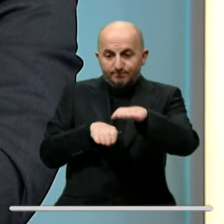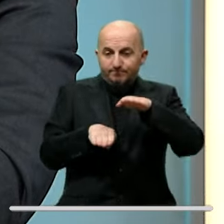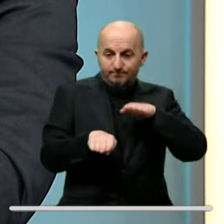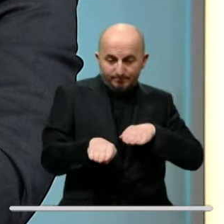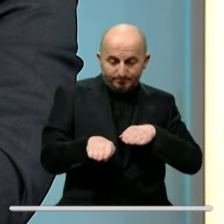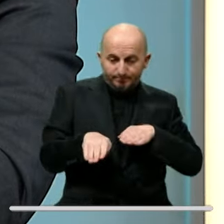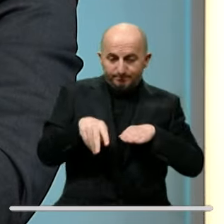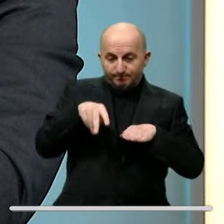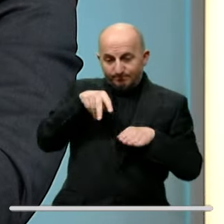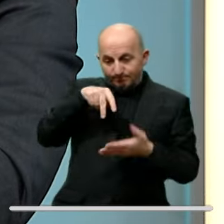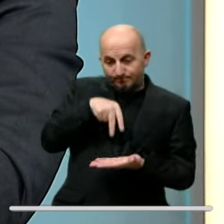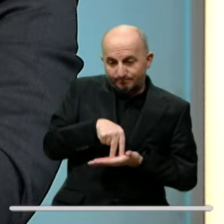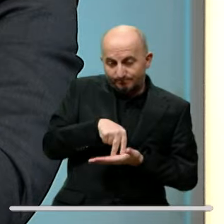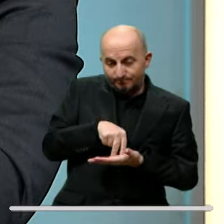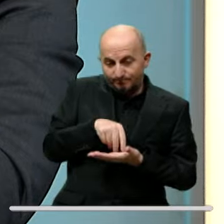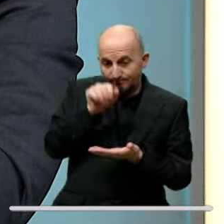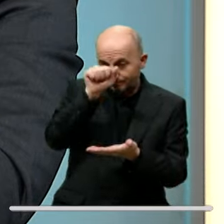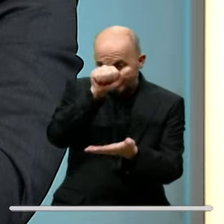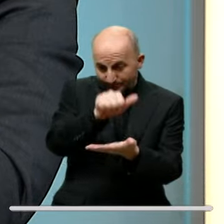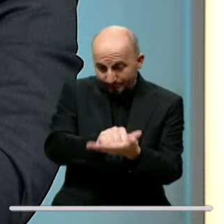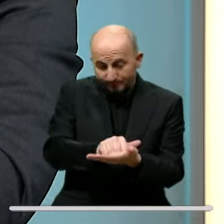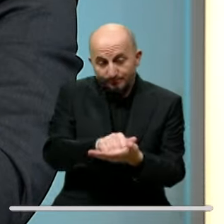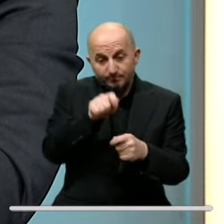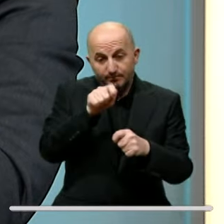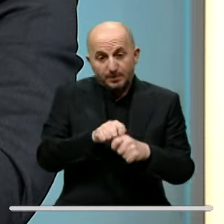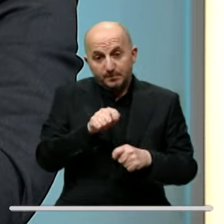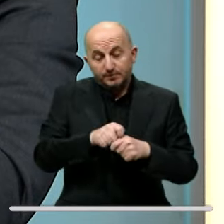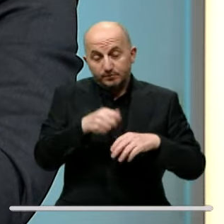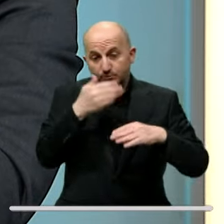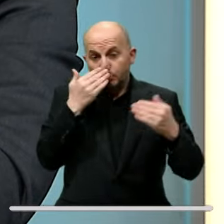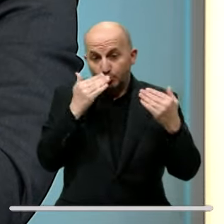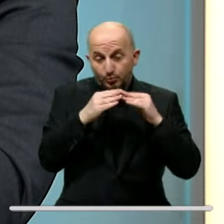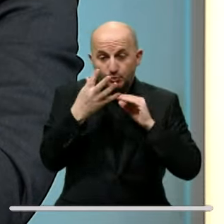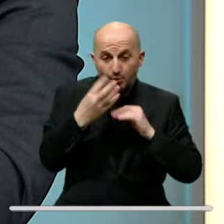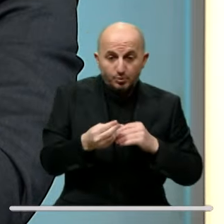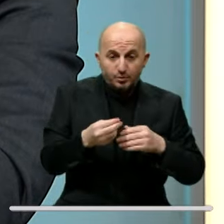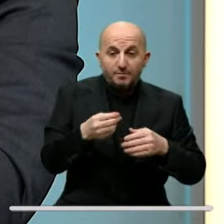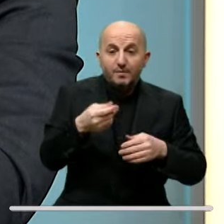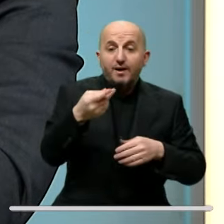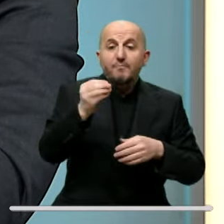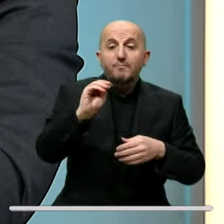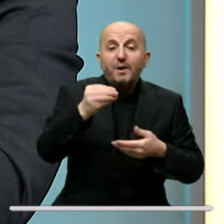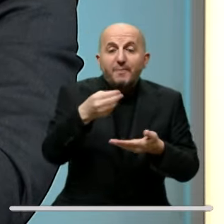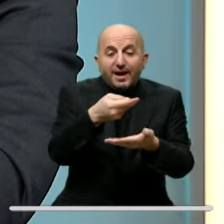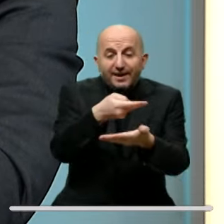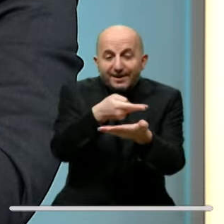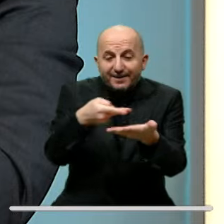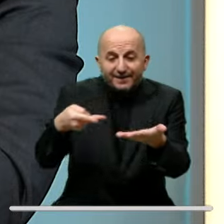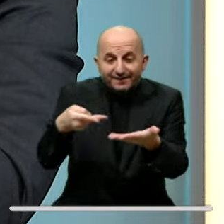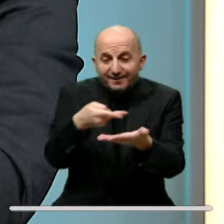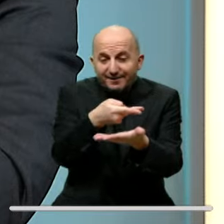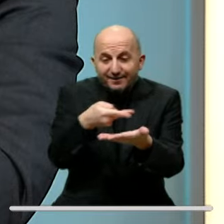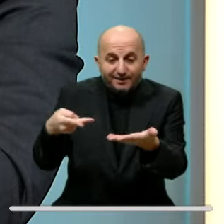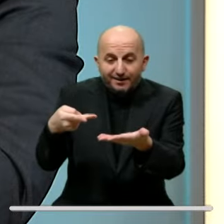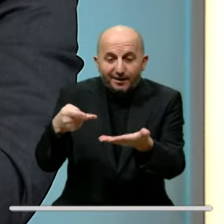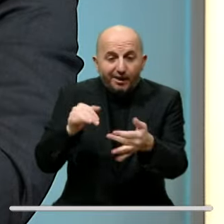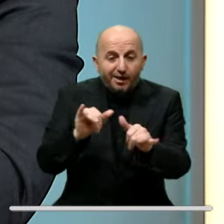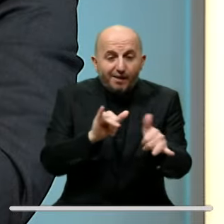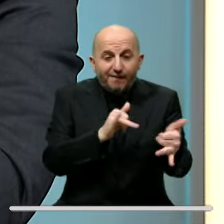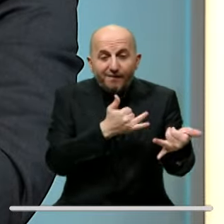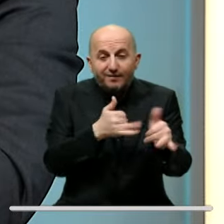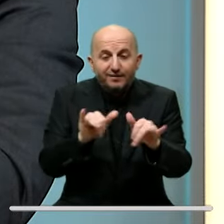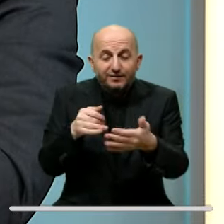Geriye çıkmak suretiyle secdesini bu şekilde yapmasıdır. Ama buna rağmen diyelim ki